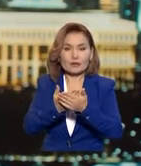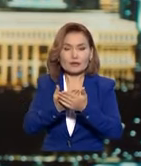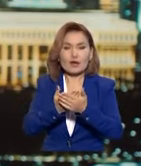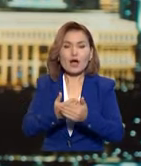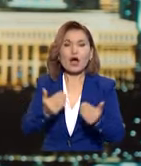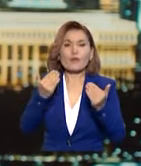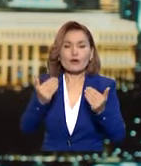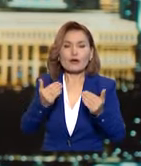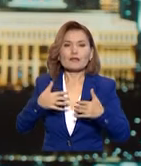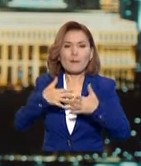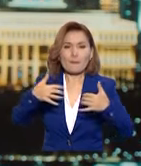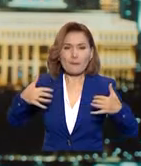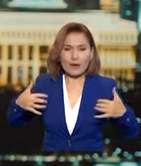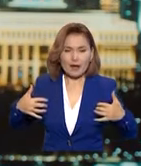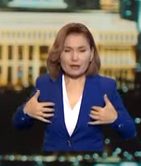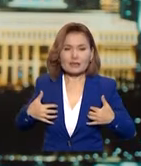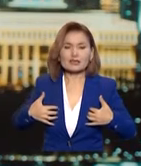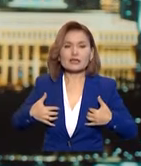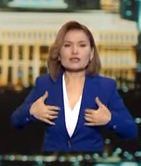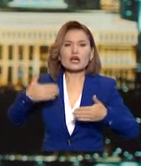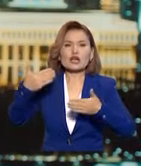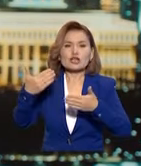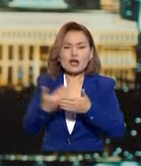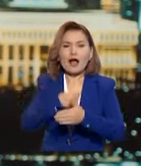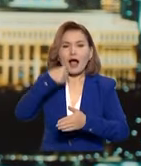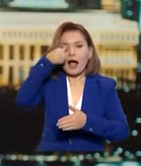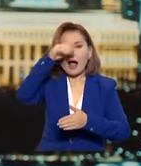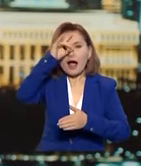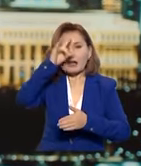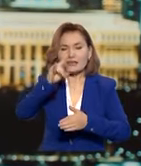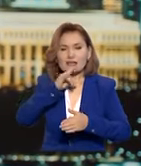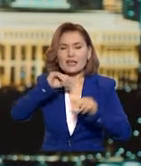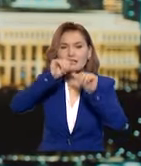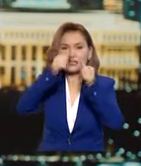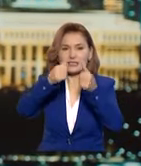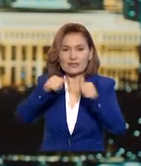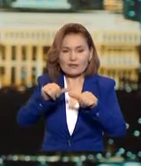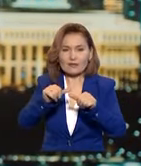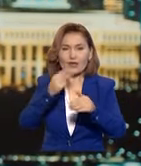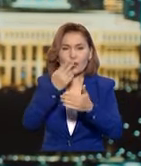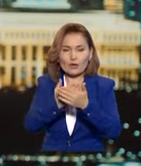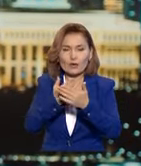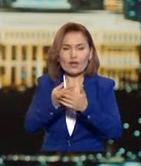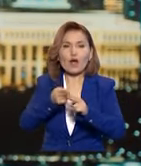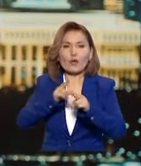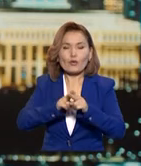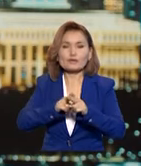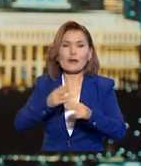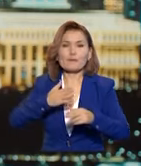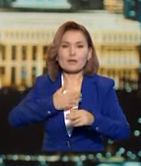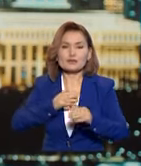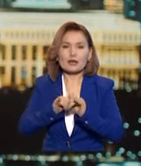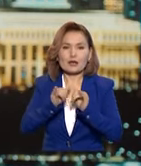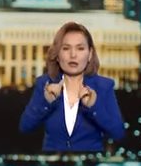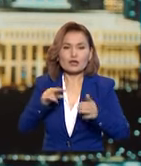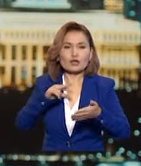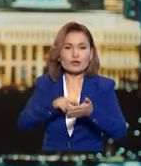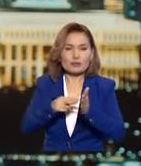Бүгінде қанатты барыс жаңа Қазақстанның символына айналды. Тұран жолбарысын қайта түлету жоспарымызда